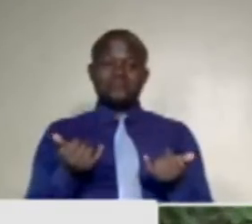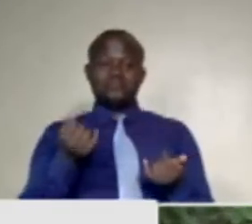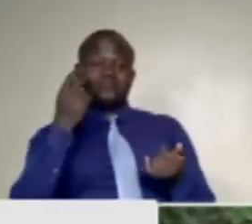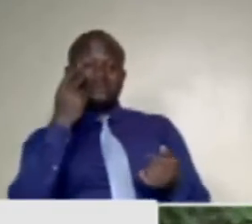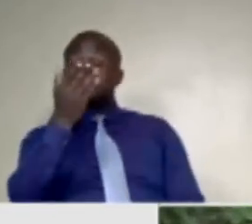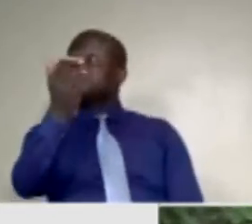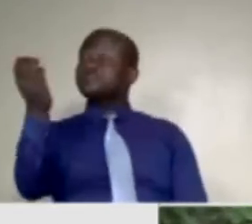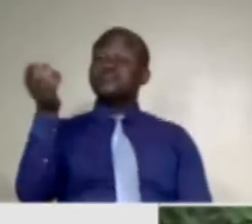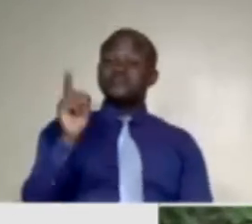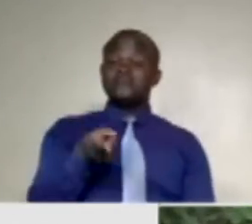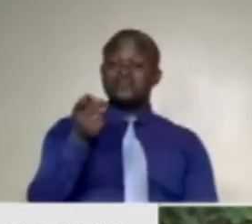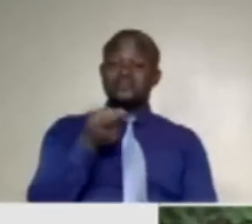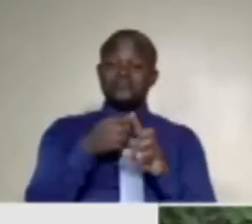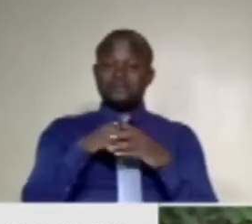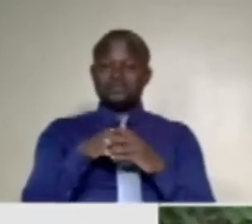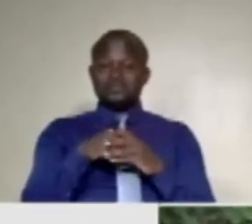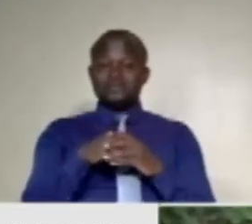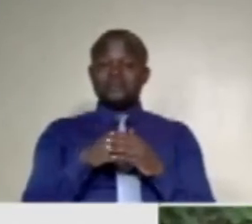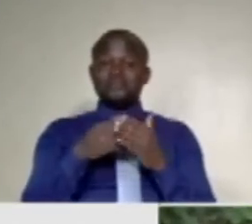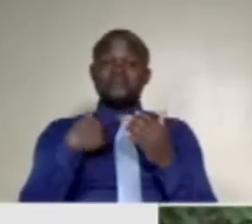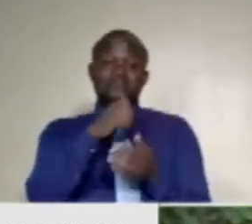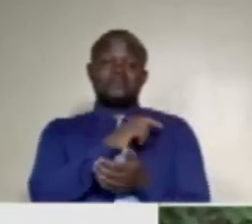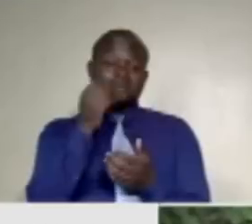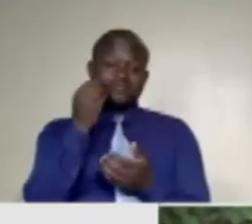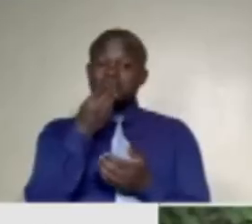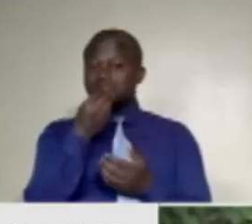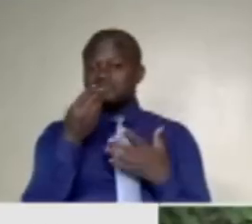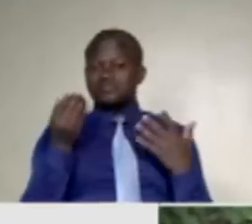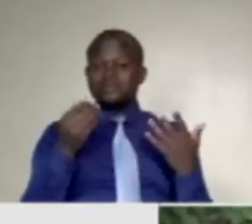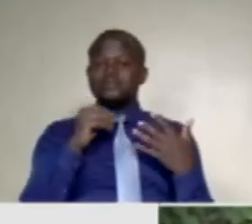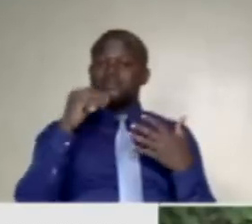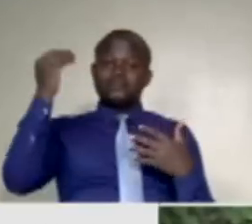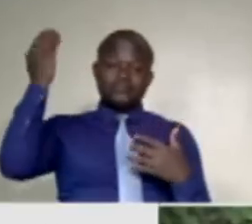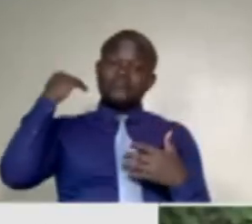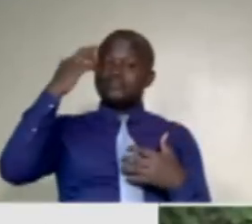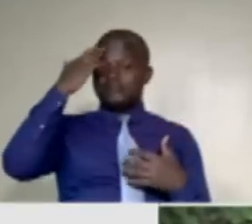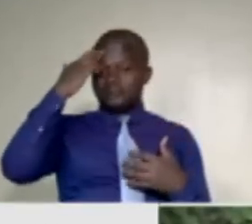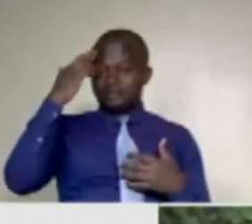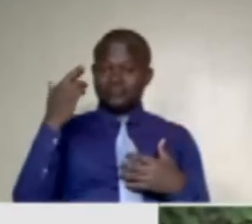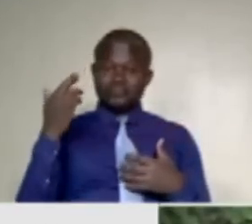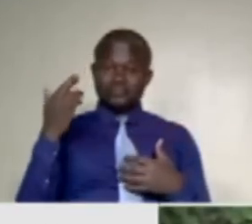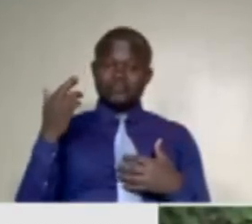urabona hano hari n'igihumbi cyavamo iyo ngize amahirwe mbona mwaka kurya. Nta ukiriho kuko mbere ubona